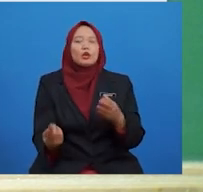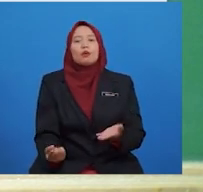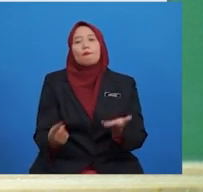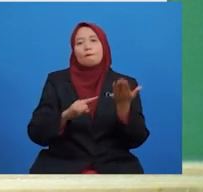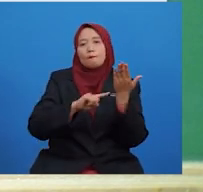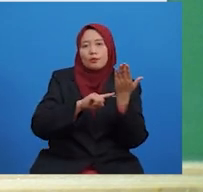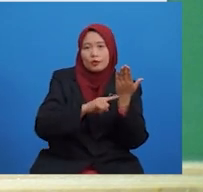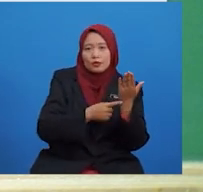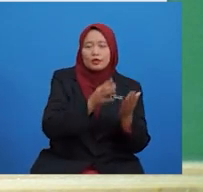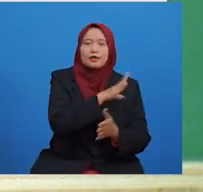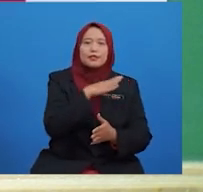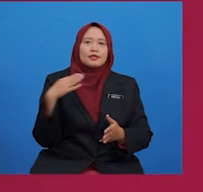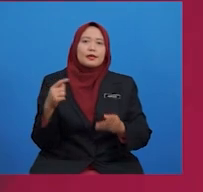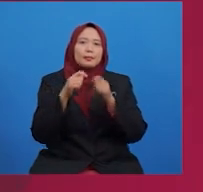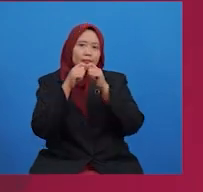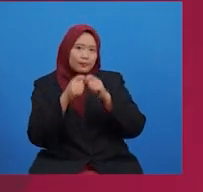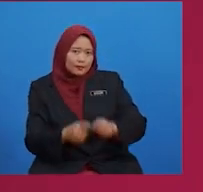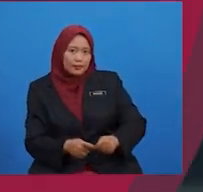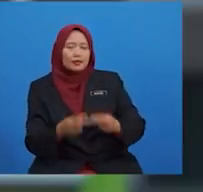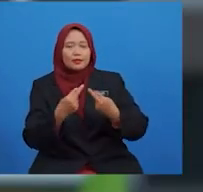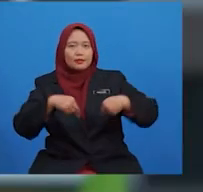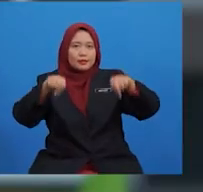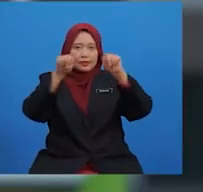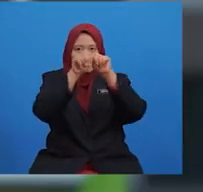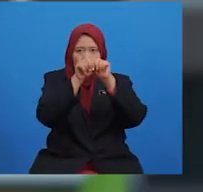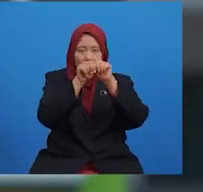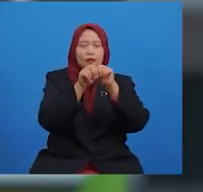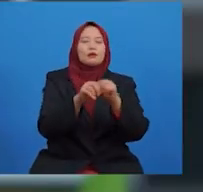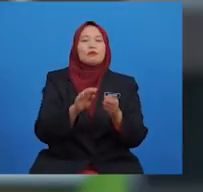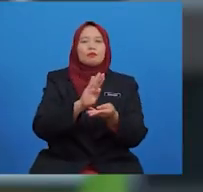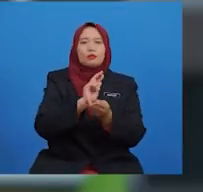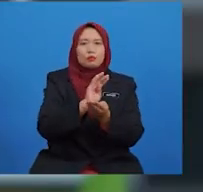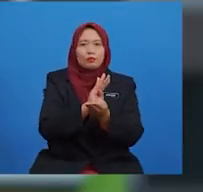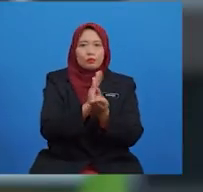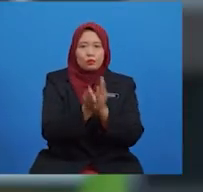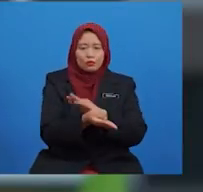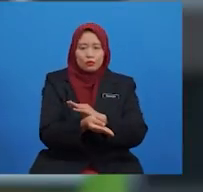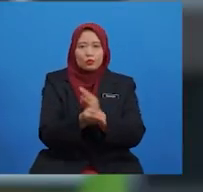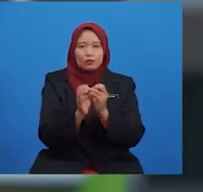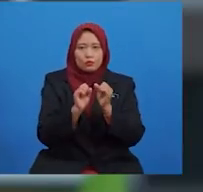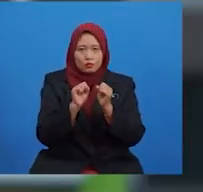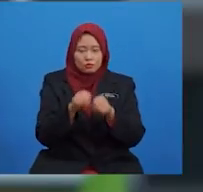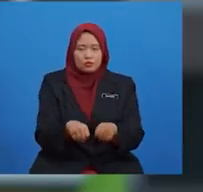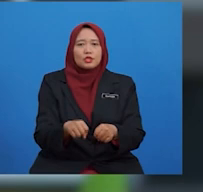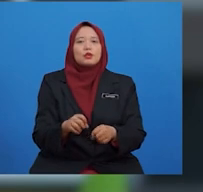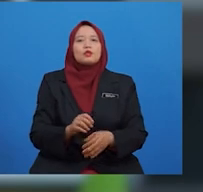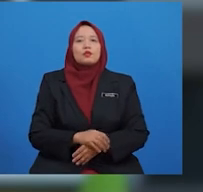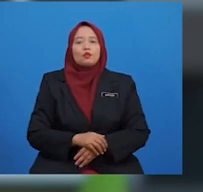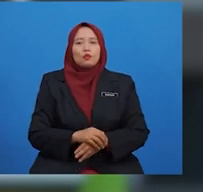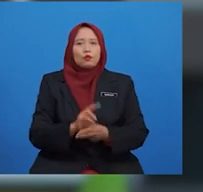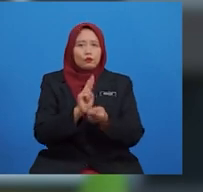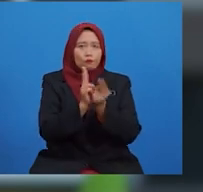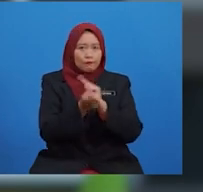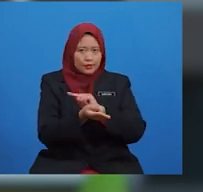pemboleh ubah dan pemalar. Jantina dan umur yang cikgu sebutkan sebentar tadi